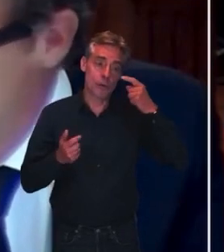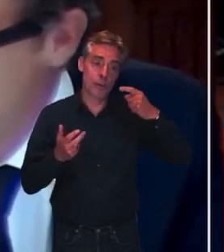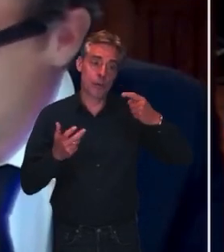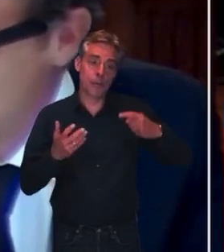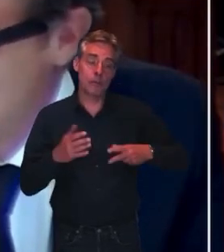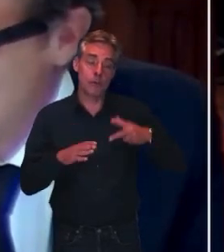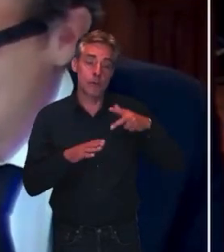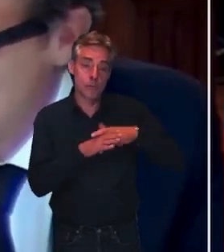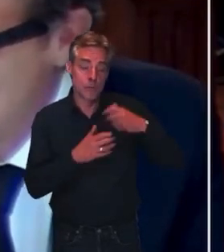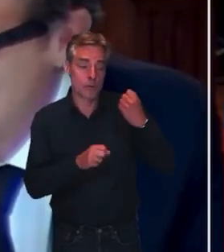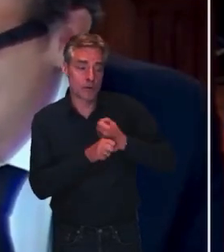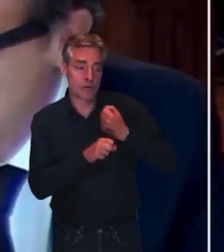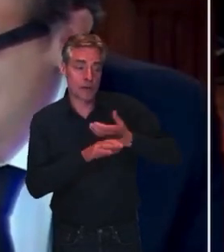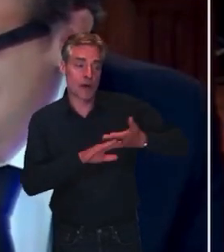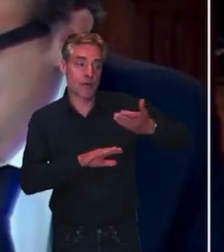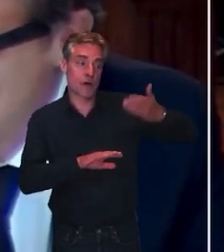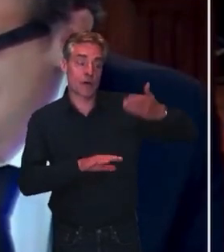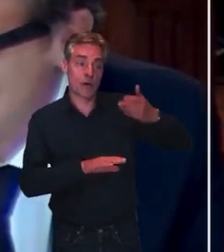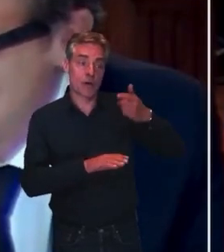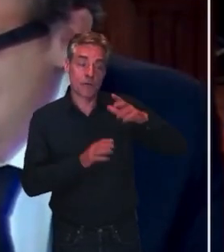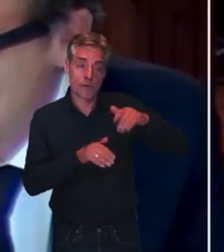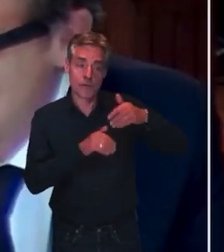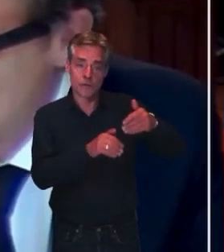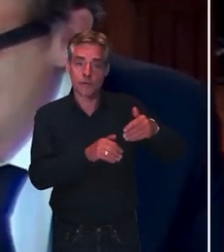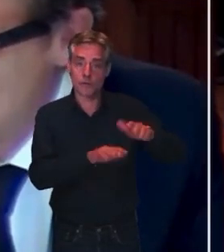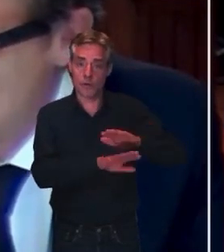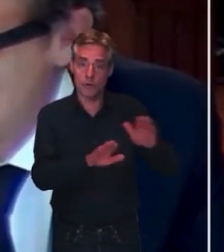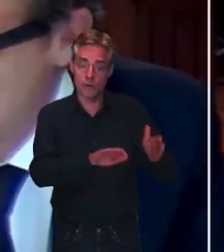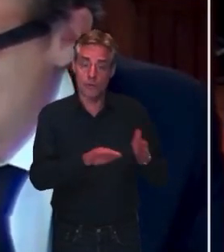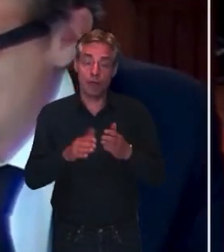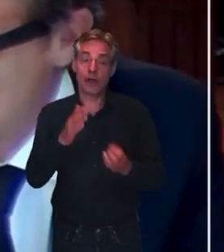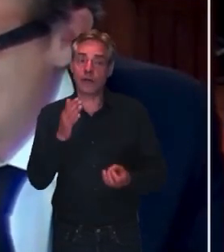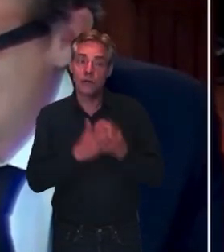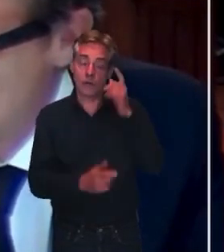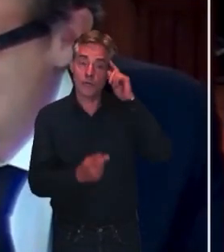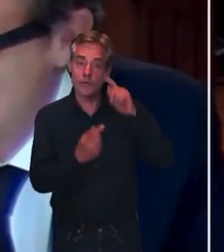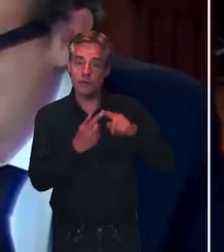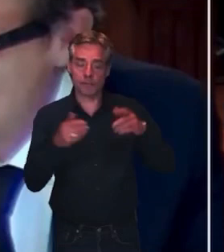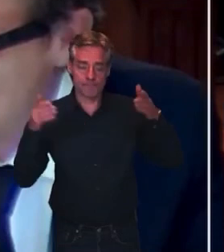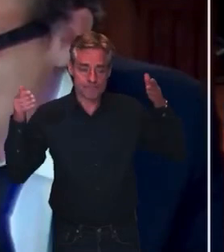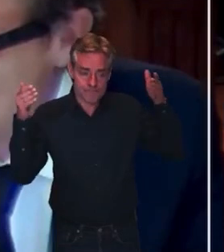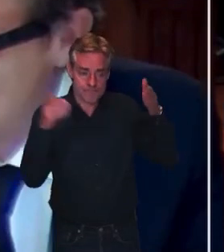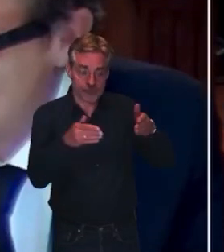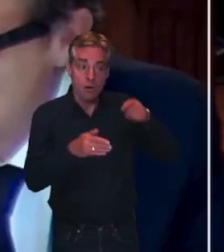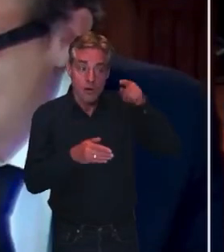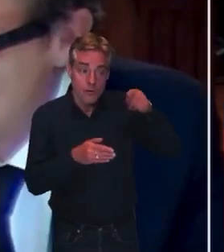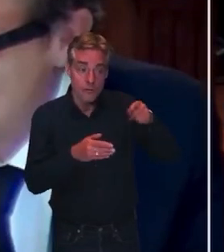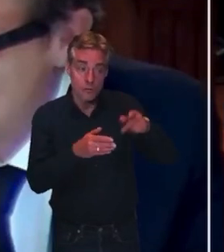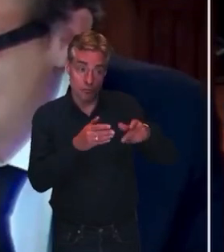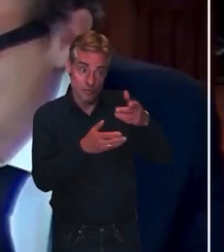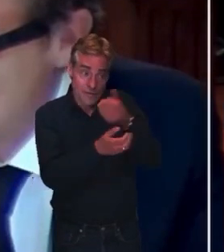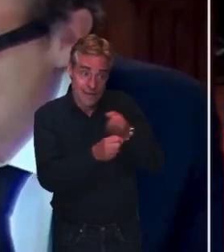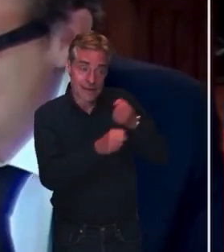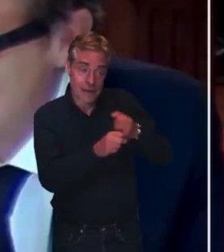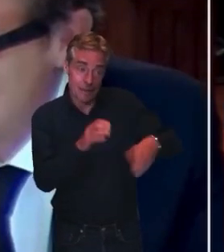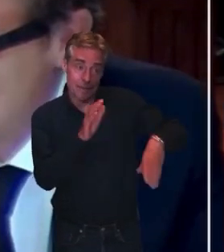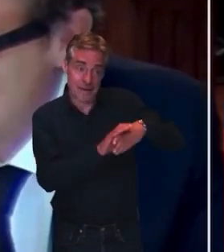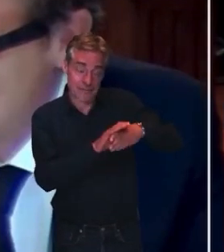à faire ou bien avancé et que vous avez continué. Je vais rester concentrée sur ce que vous avez vous-même